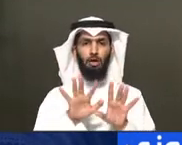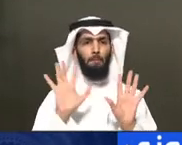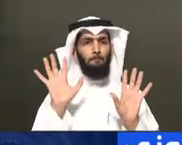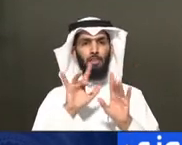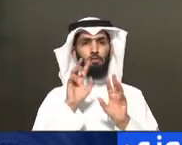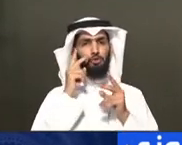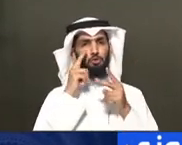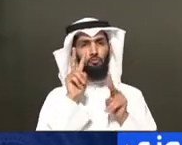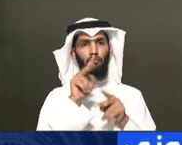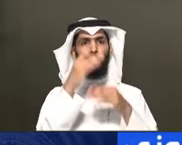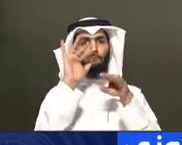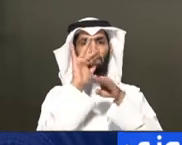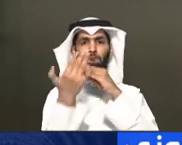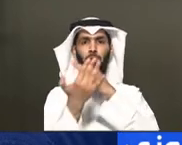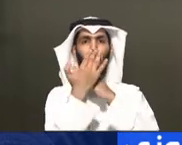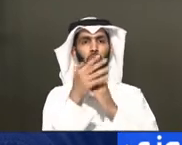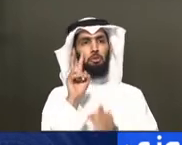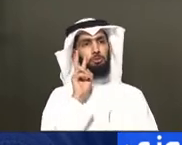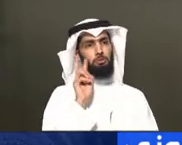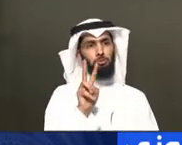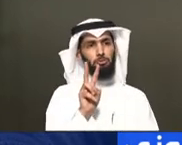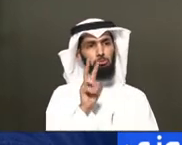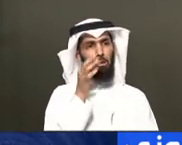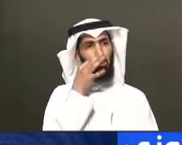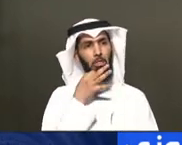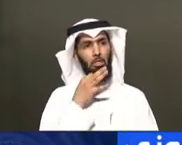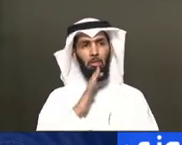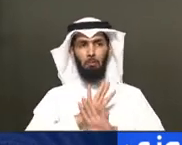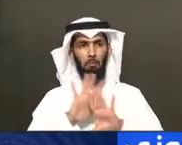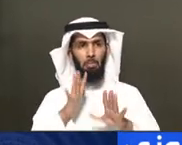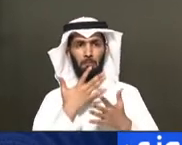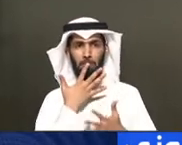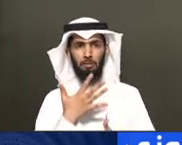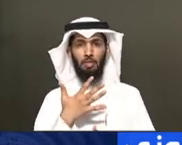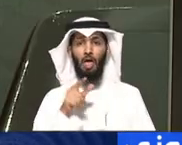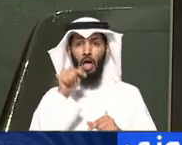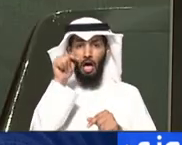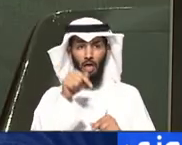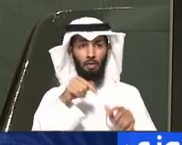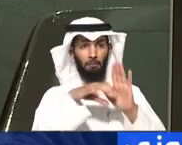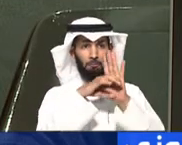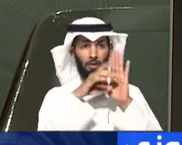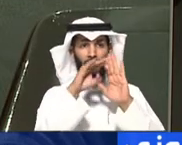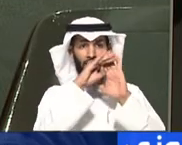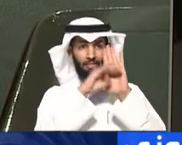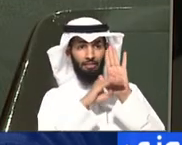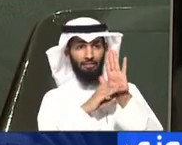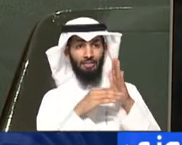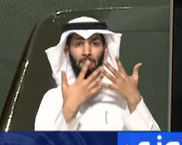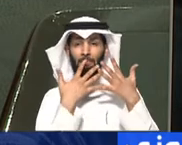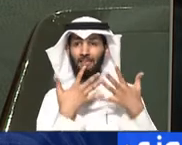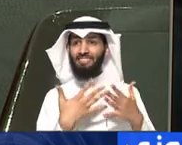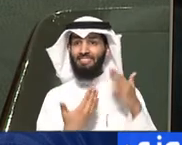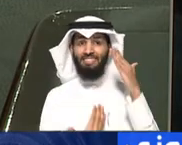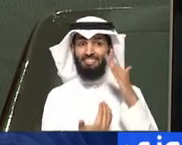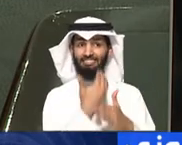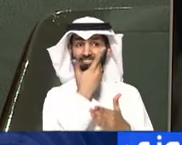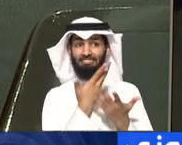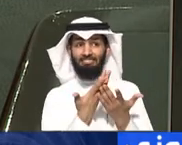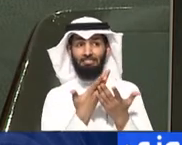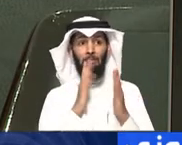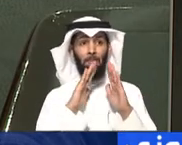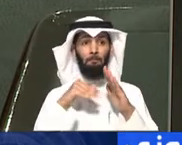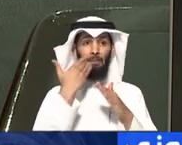ونشوف الوضع وندرسه بس. البرنامج جدا سهل وهي تكنولوجيا جديدة، يعني ممكن تساعدنا